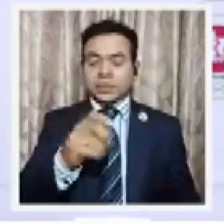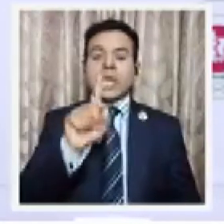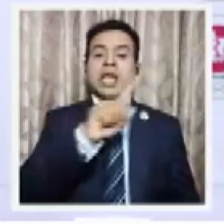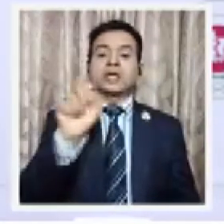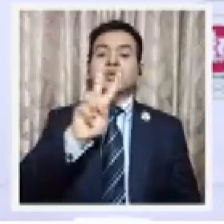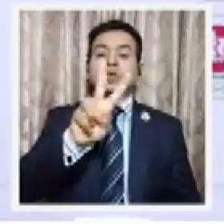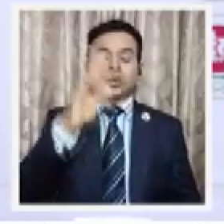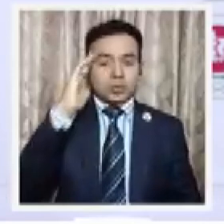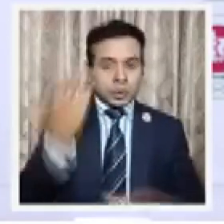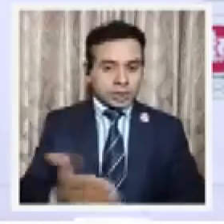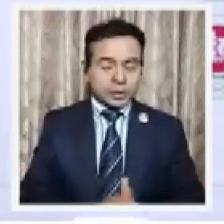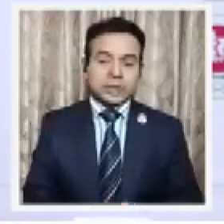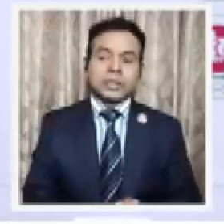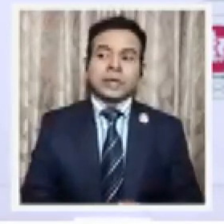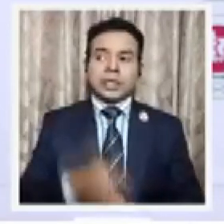খুলনা 219 জন